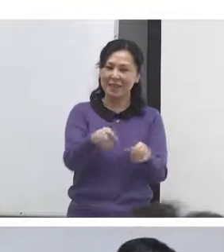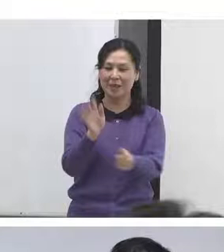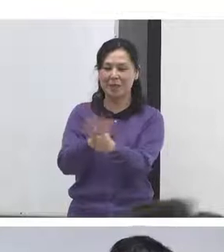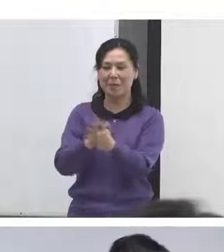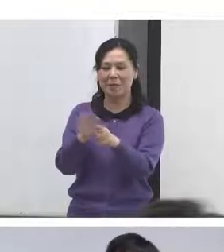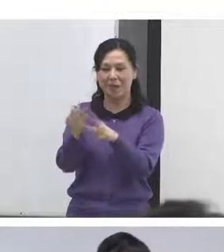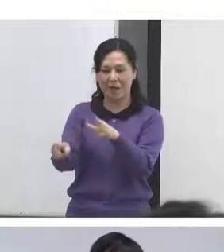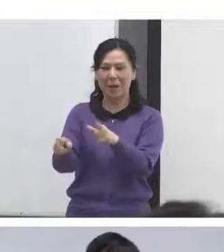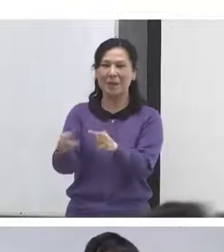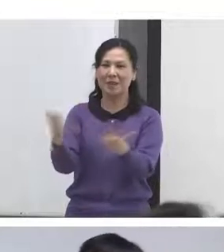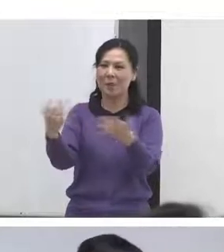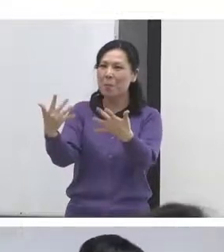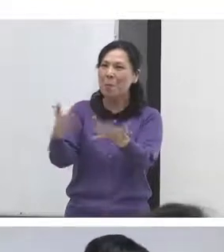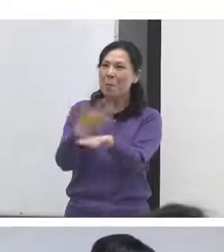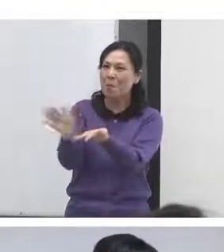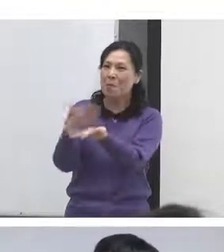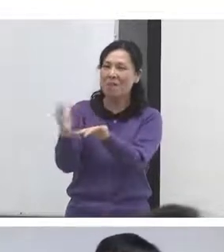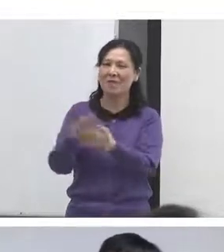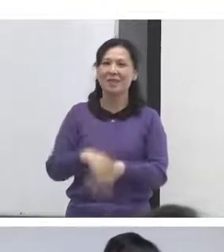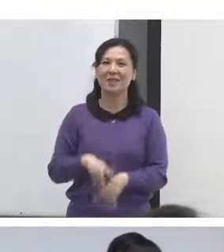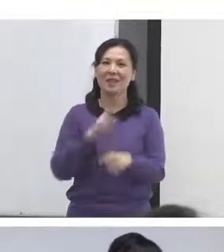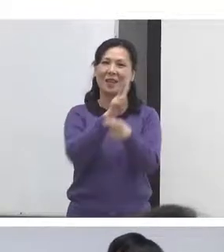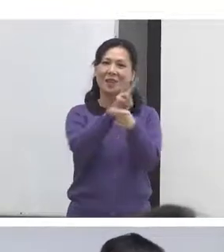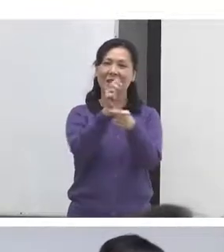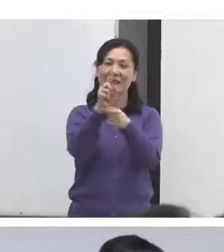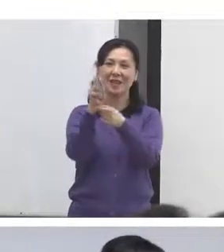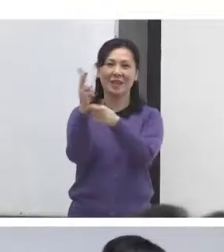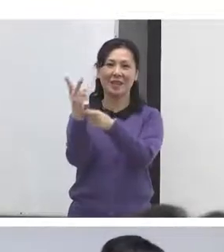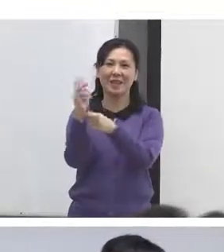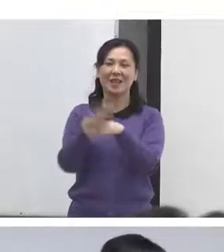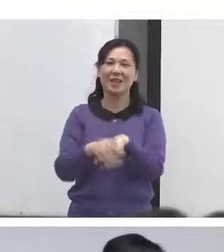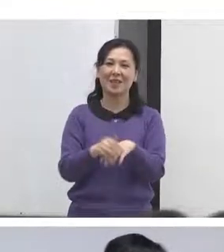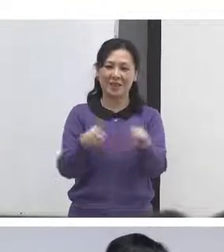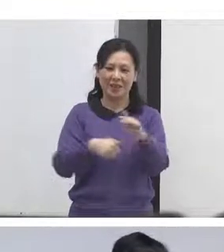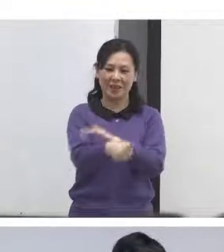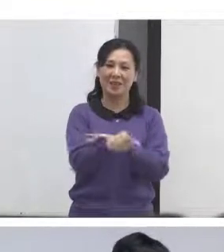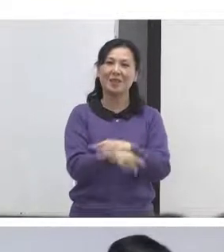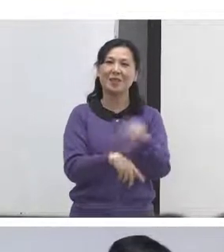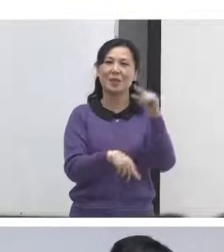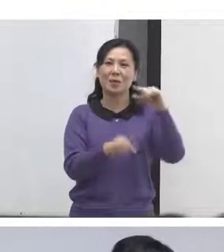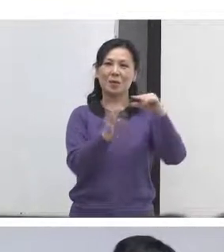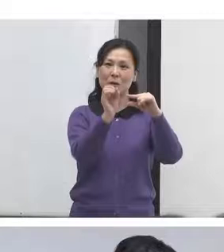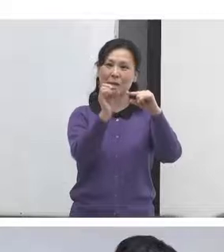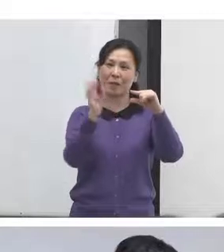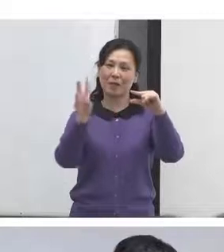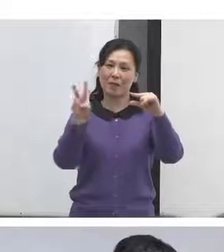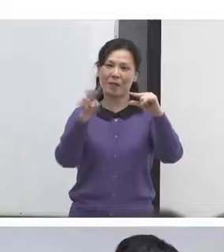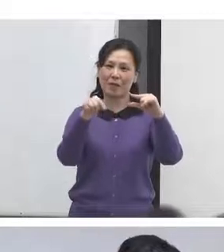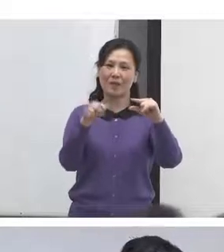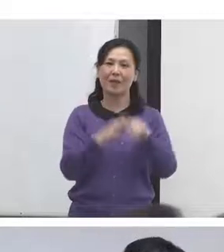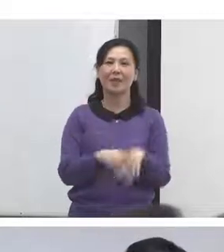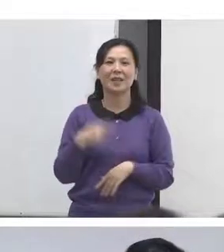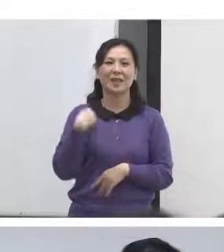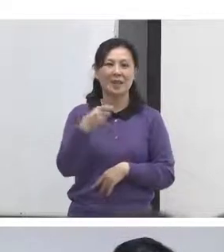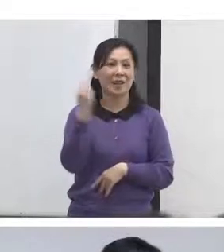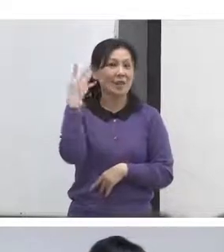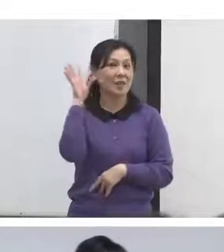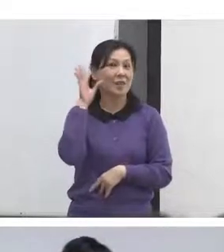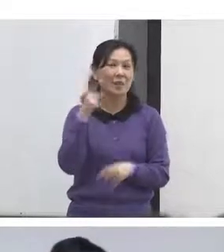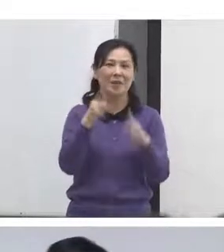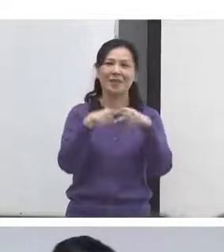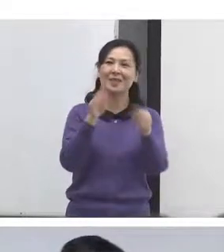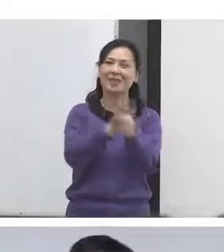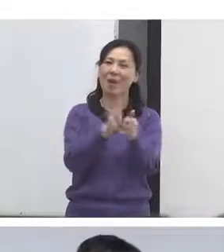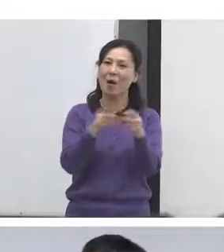问题。那我自己在2012年我就开始参与 G0V 社群，那刚好提到我做过新闻小帮手、求职小帮手之